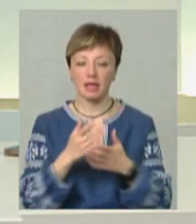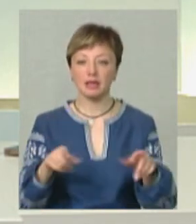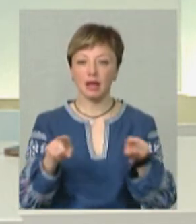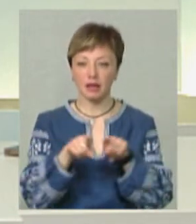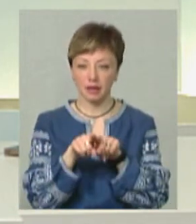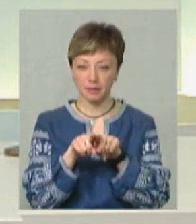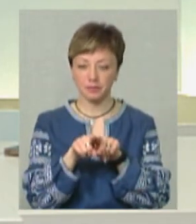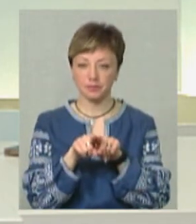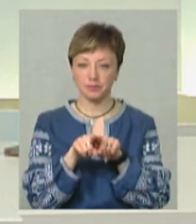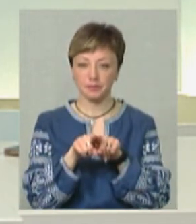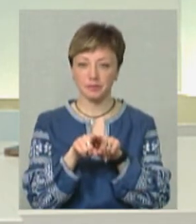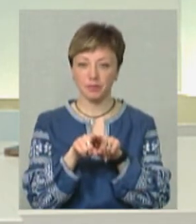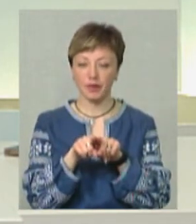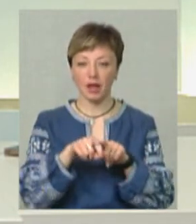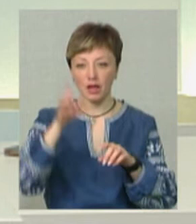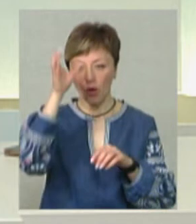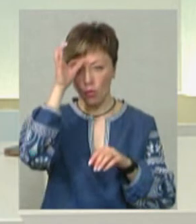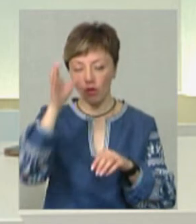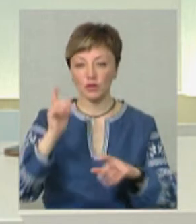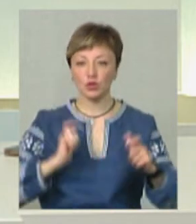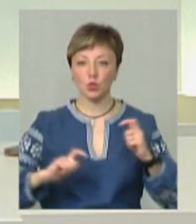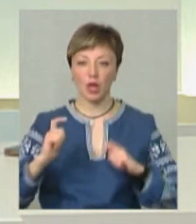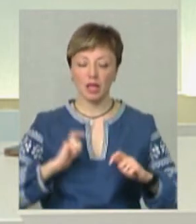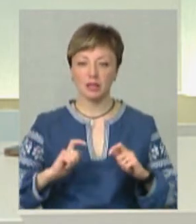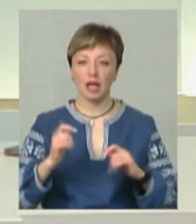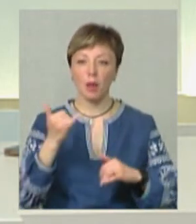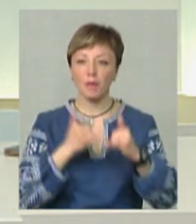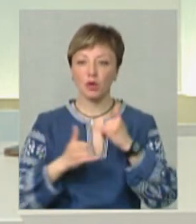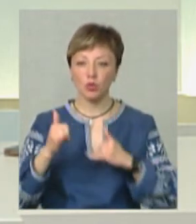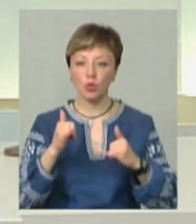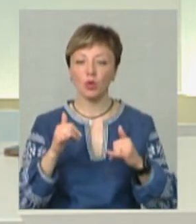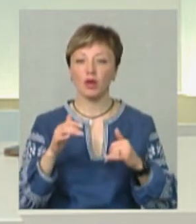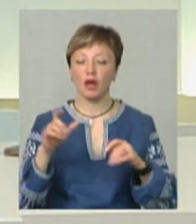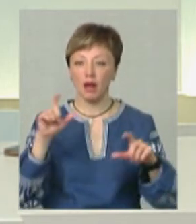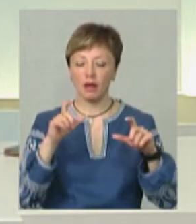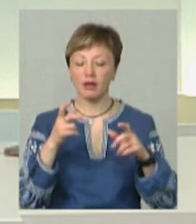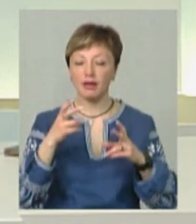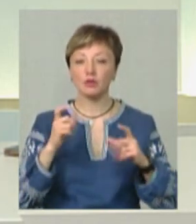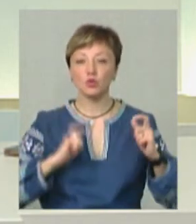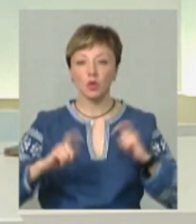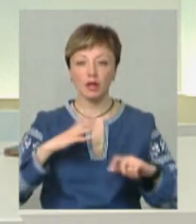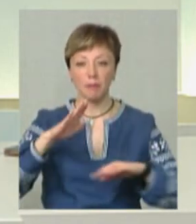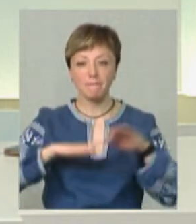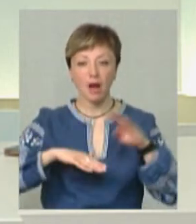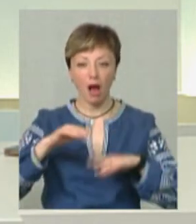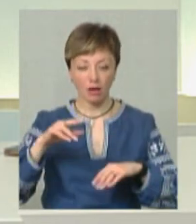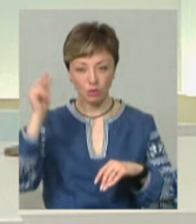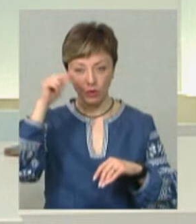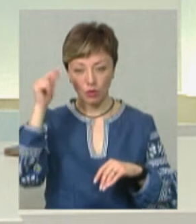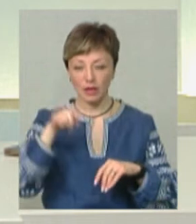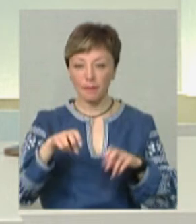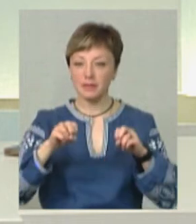такі якби науково-студентські лабораторії, де студенти проходили практику, тому що там